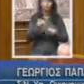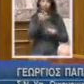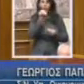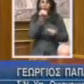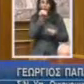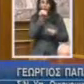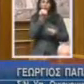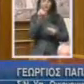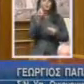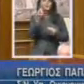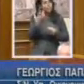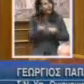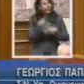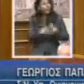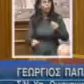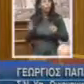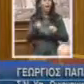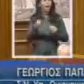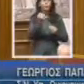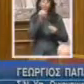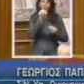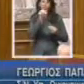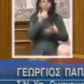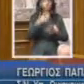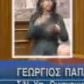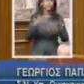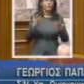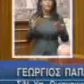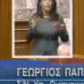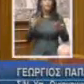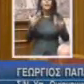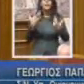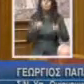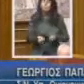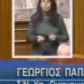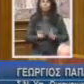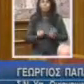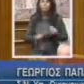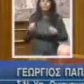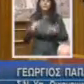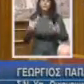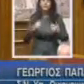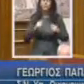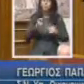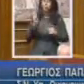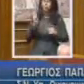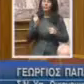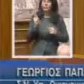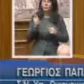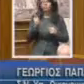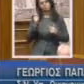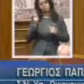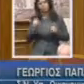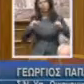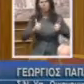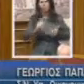λάθος. Υπάρχει κάτι χειρότερο από το να το κάνει κανένας θάλασσα. Είναι να μην το παραδέχεται. Είναι να μην έχει το πολιτικό θάρρος να στέκεται μπροστά στους Έλληνες πολίτες